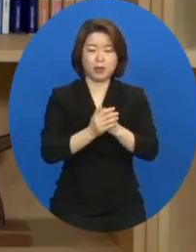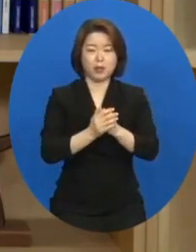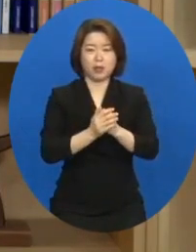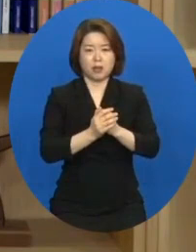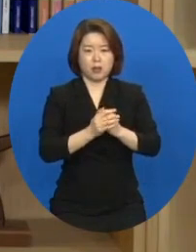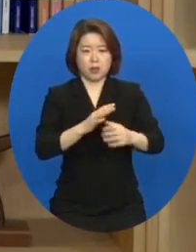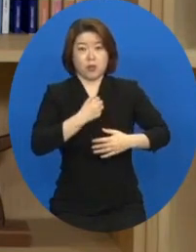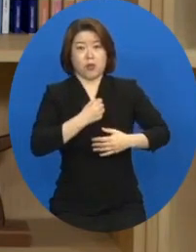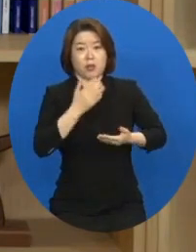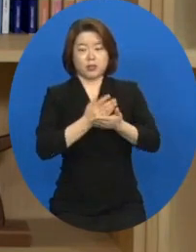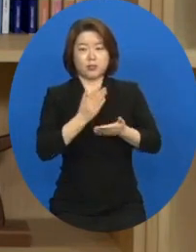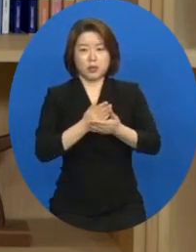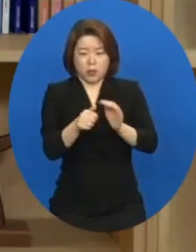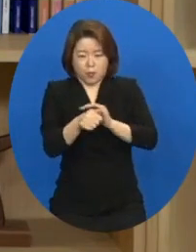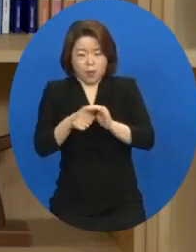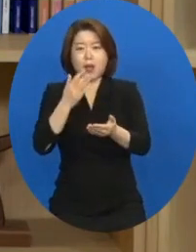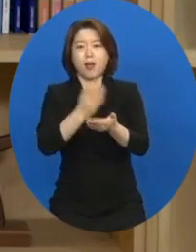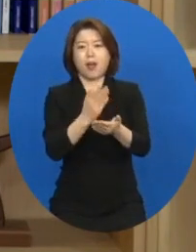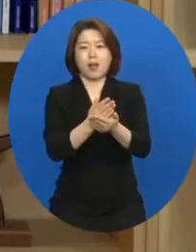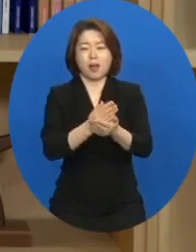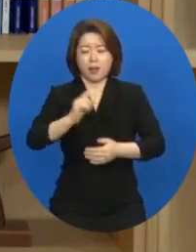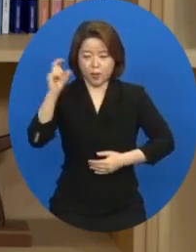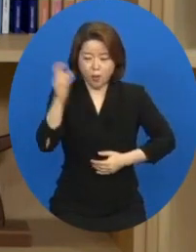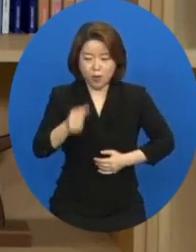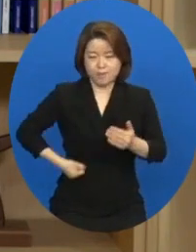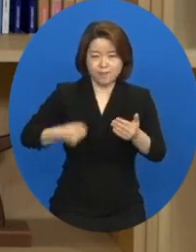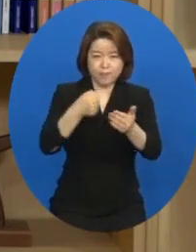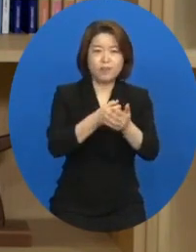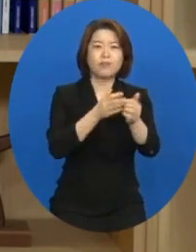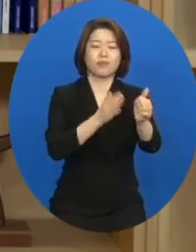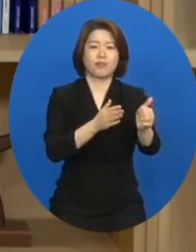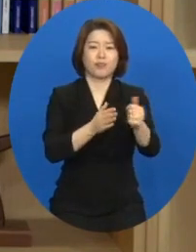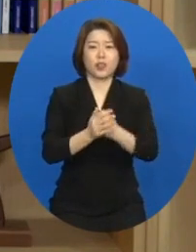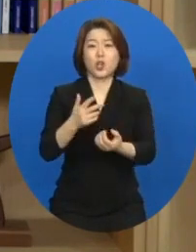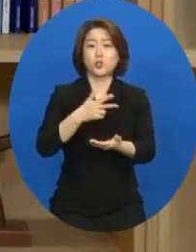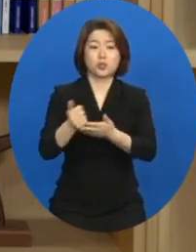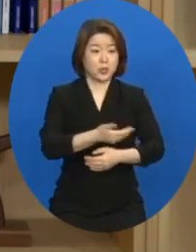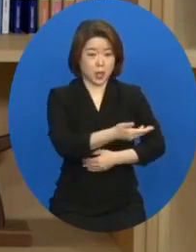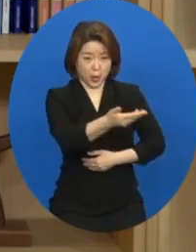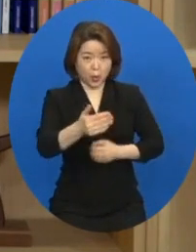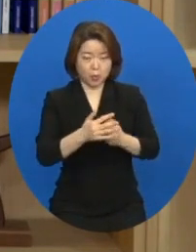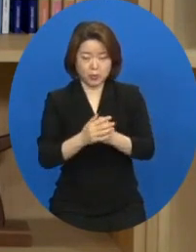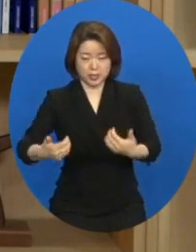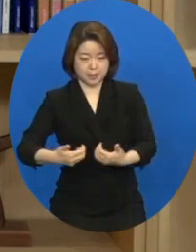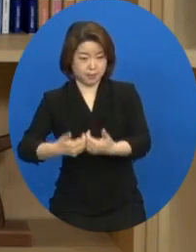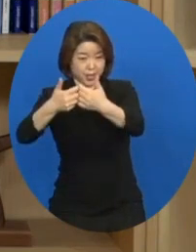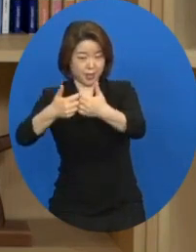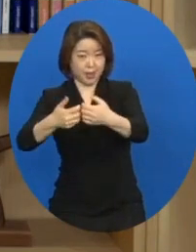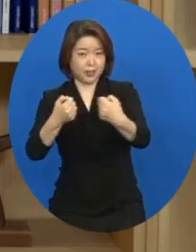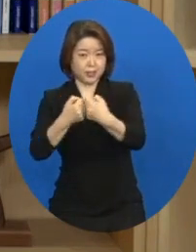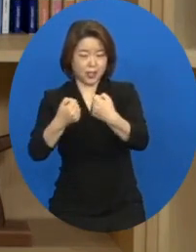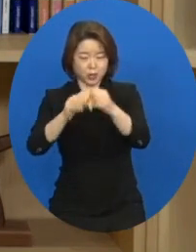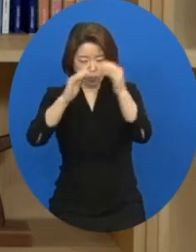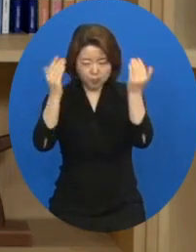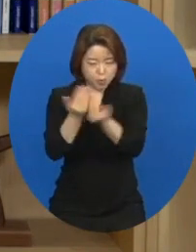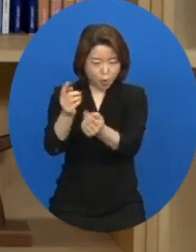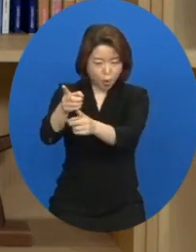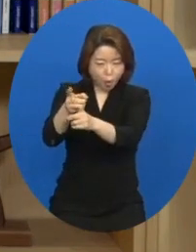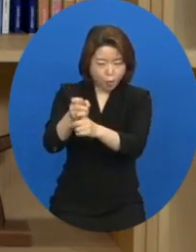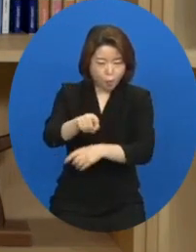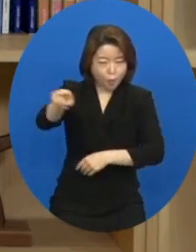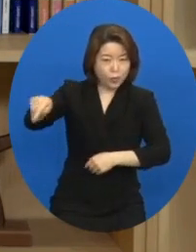마시오 굳세고 용담 하시오 주님께서 당신들이 대항하여 싸우는 모든 원수에게